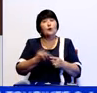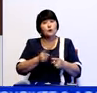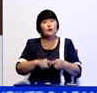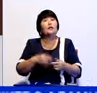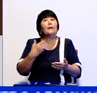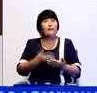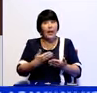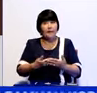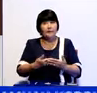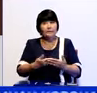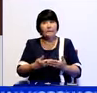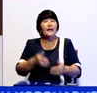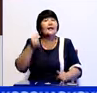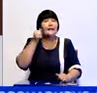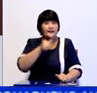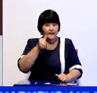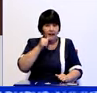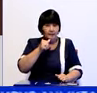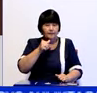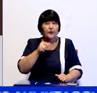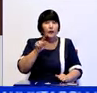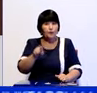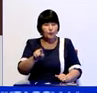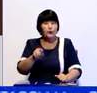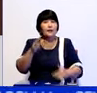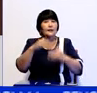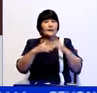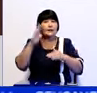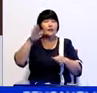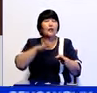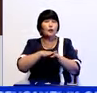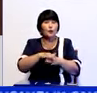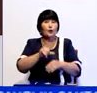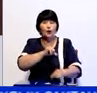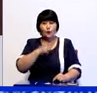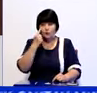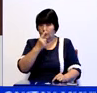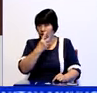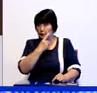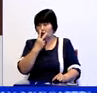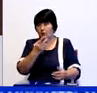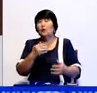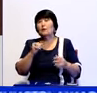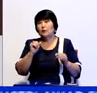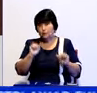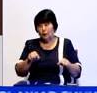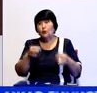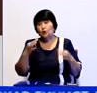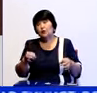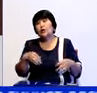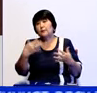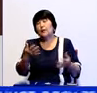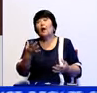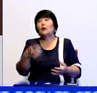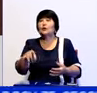былай, ертең bunun salınatın toluksız közünüz jetse, biz ruhsat berik. Onda da